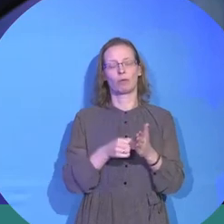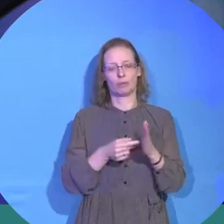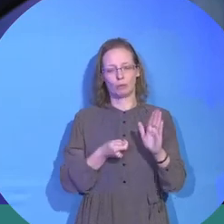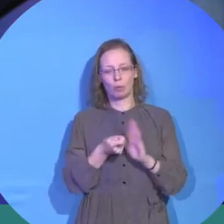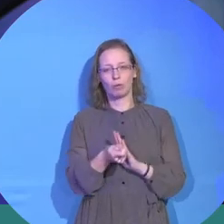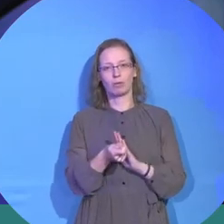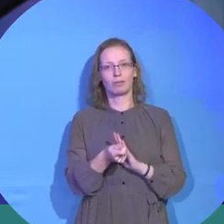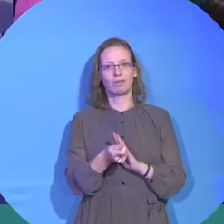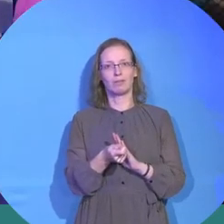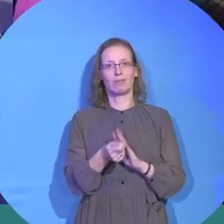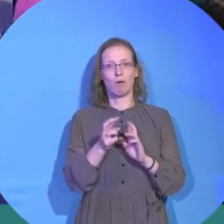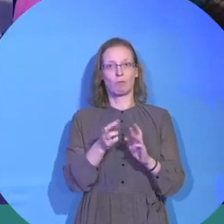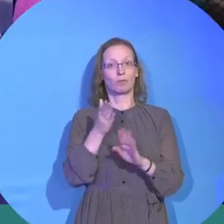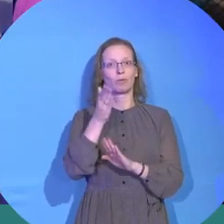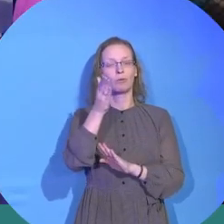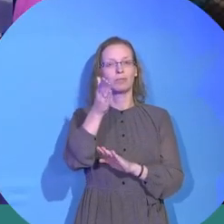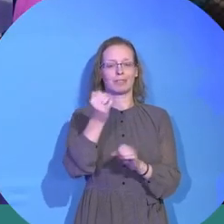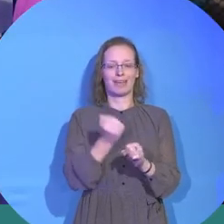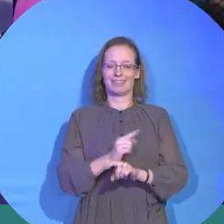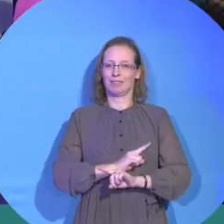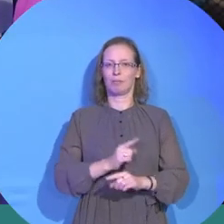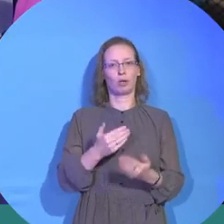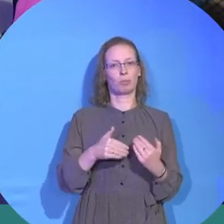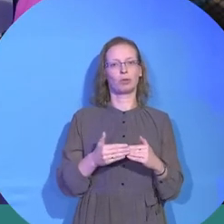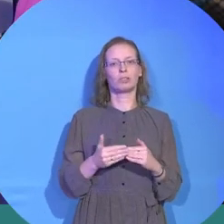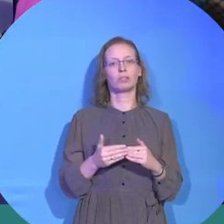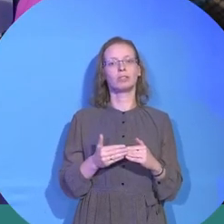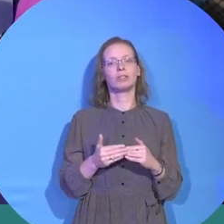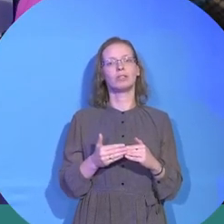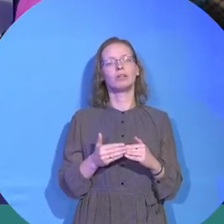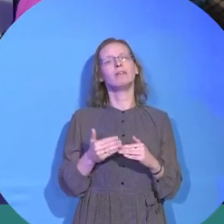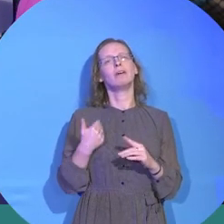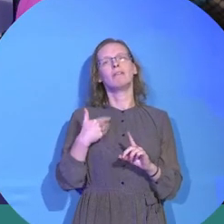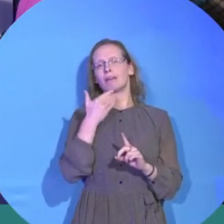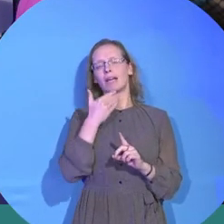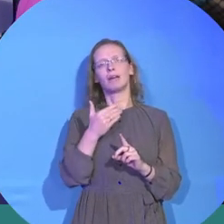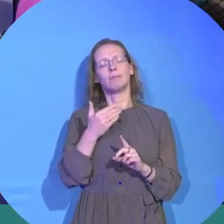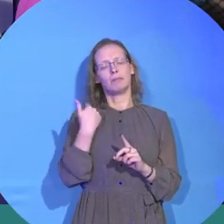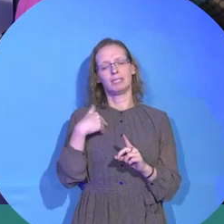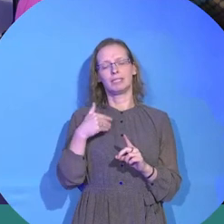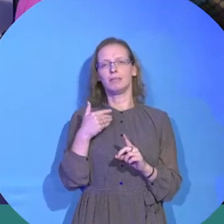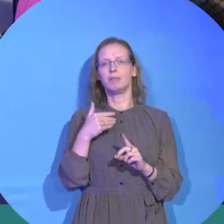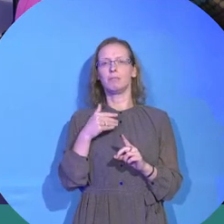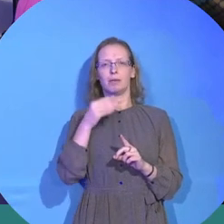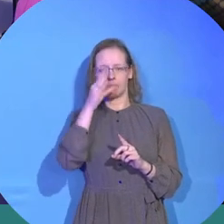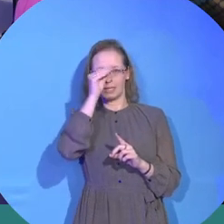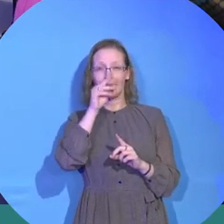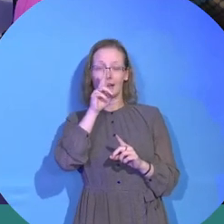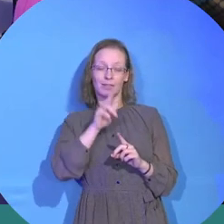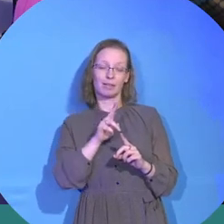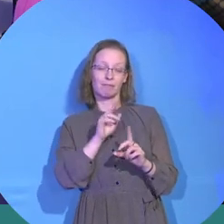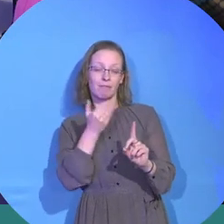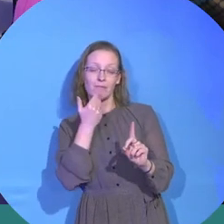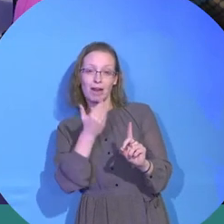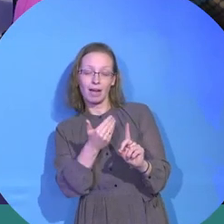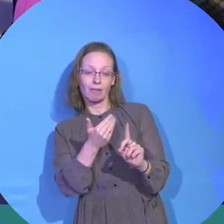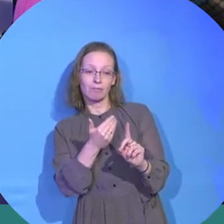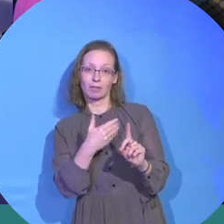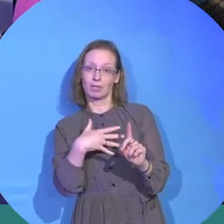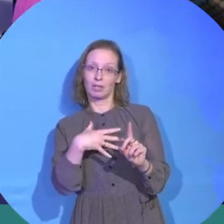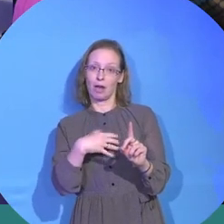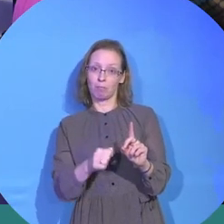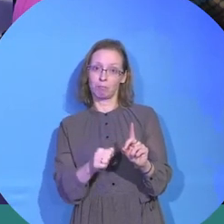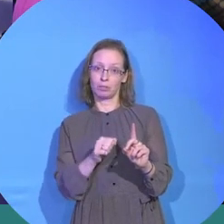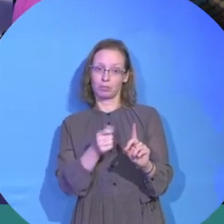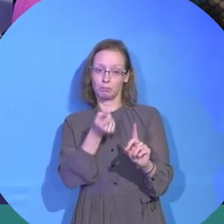Nederland. En ik wil nog even benadrukken ook dat de mensen die bij meneer Hildering aankloppen voor zo'n abortuspil, die hebben in de meeste gevallen 5 dagen bedenktijd gehad. Ja. Nemen dan